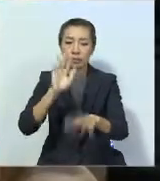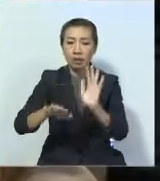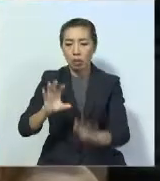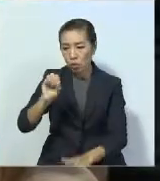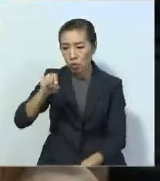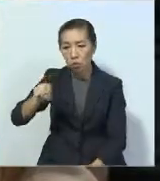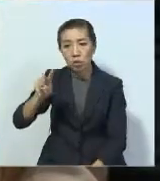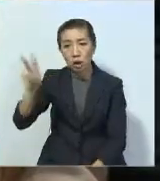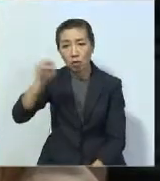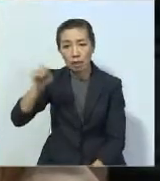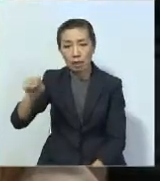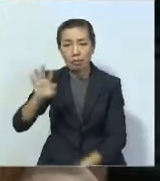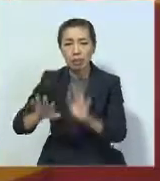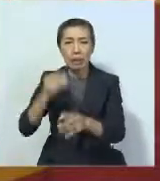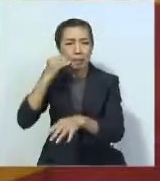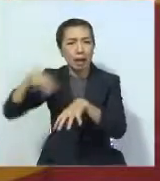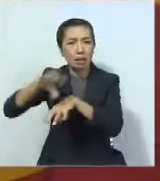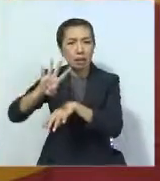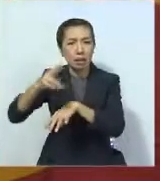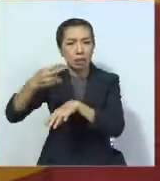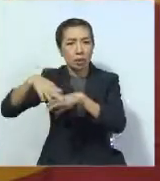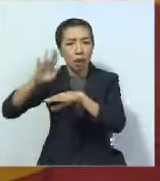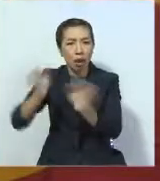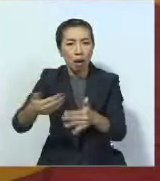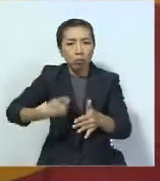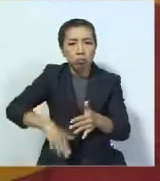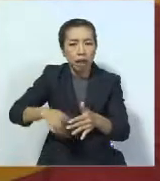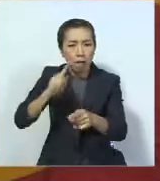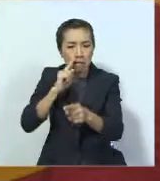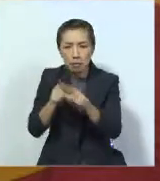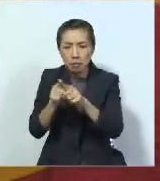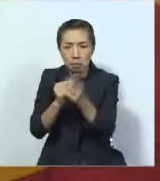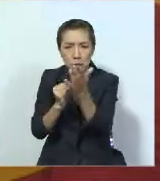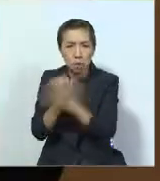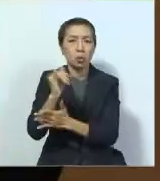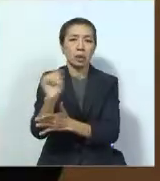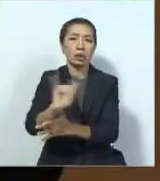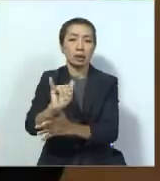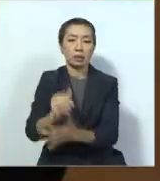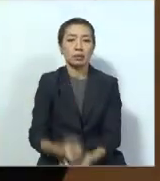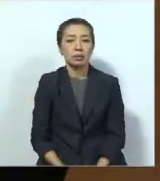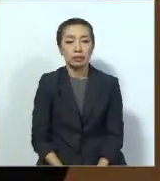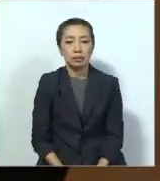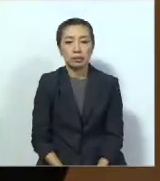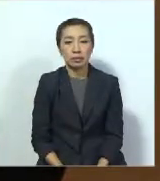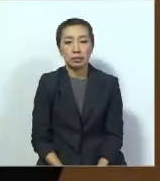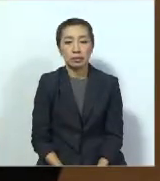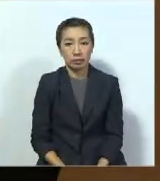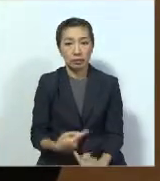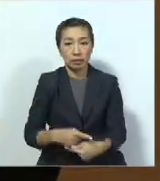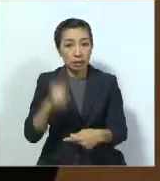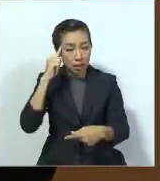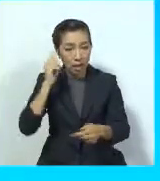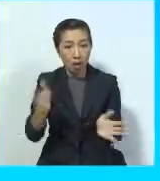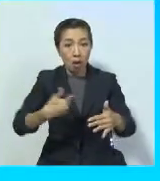อยละ 0.2 หรือว่าอีก 40,000 กว่าครัวเรือนเนี่ยยังไม่มีส้วมที่ถูกสุขลักษณะใช้นะคะส่วนผลจากการพัฒนาส้วมส